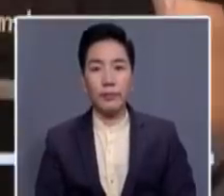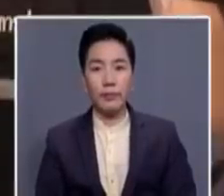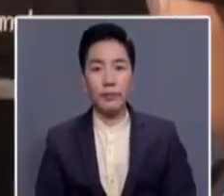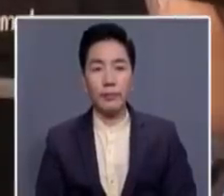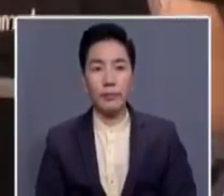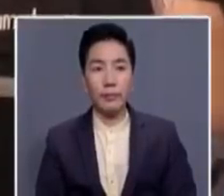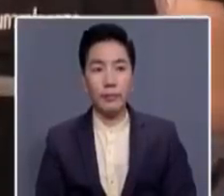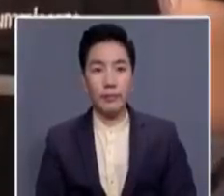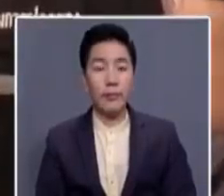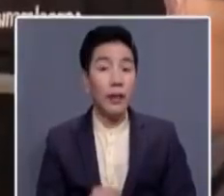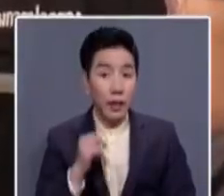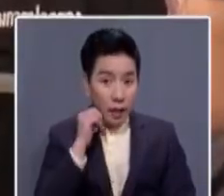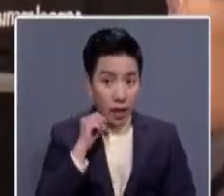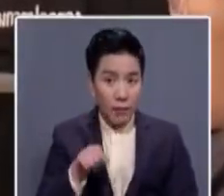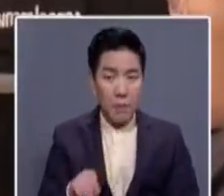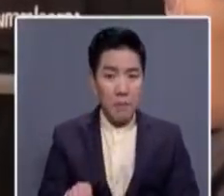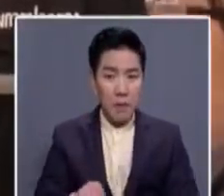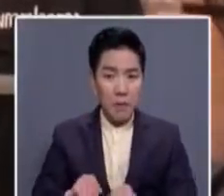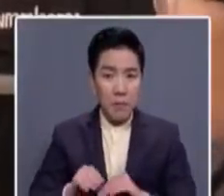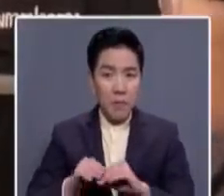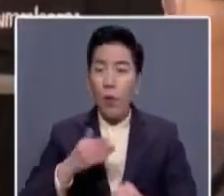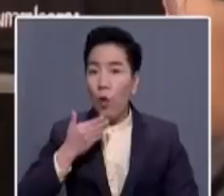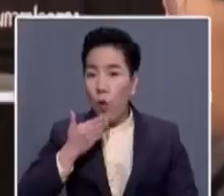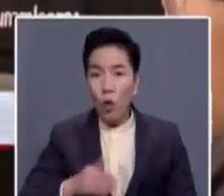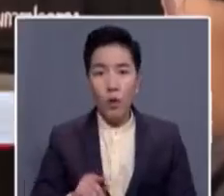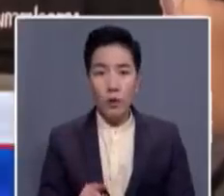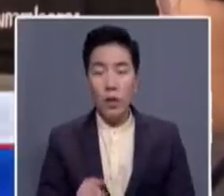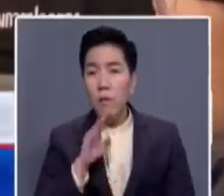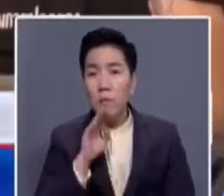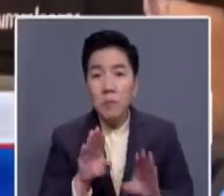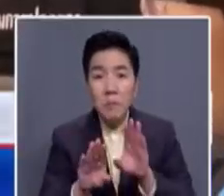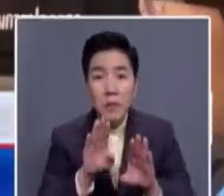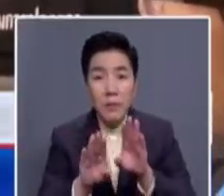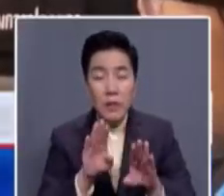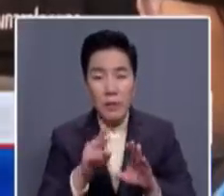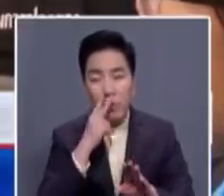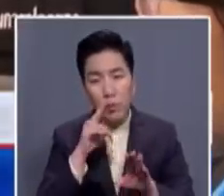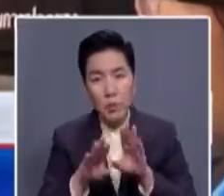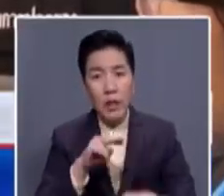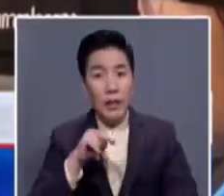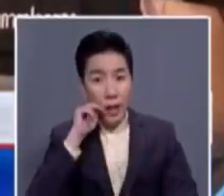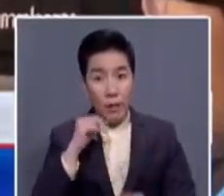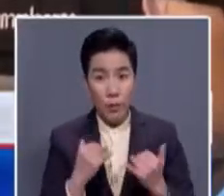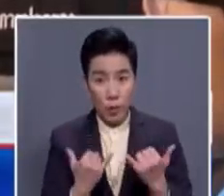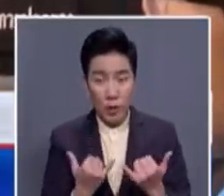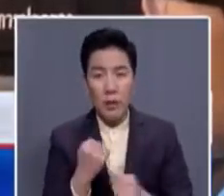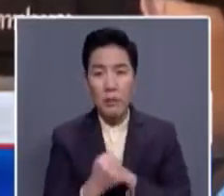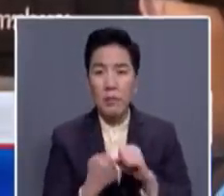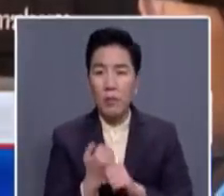สถานการณ์น้ำนั้นก็เพิ่มขึ้นเรื่อยๆนะครับเพิ่มขึ้นเรื่อยๆถ้าเปรียบเทียบจากน้ำณเวลานี้กับ